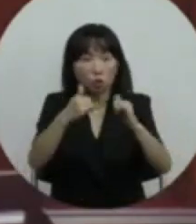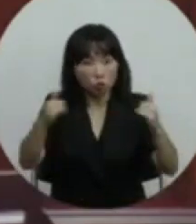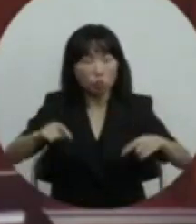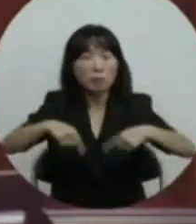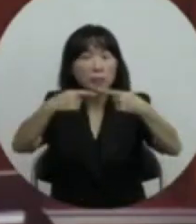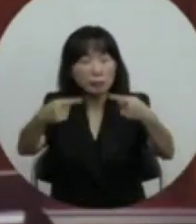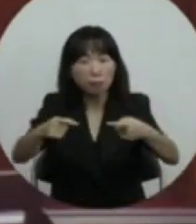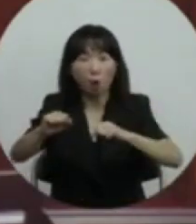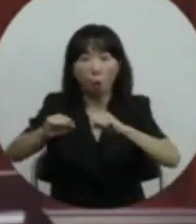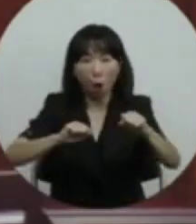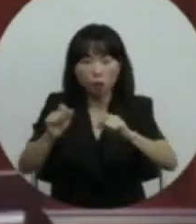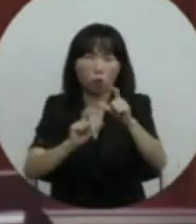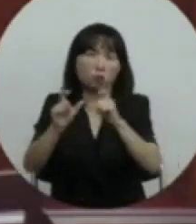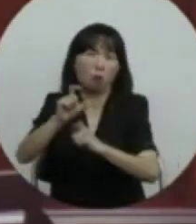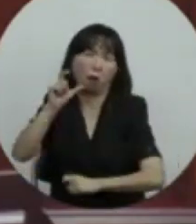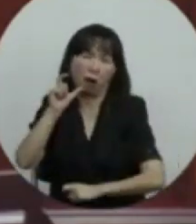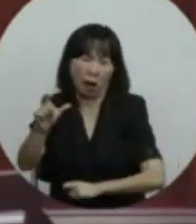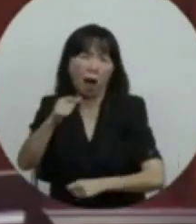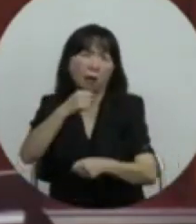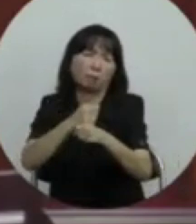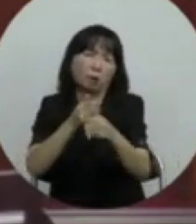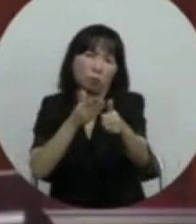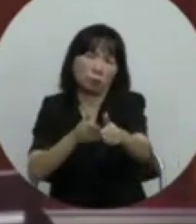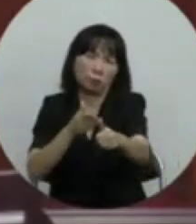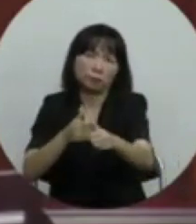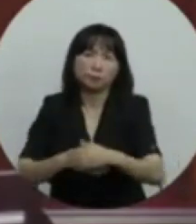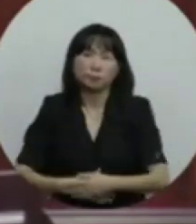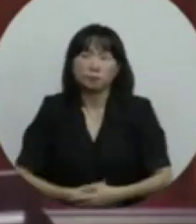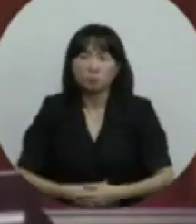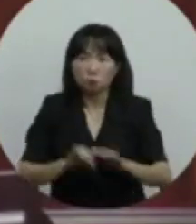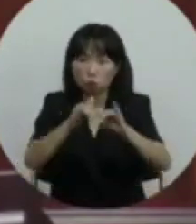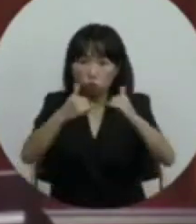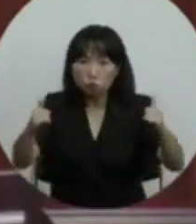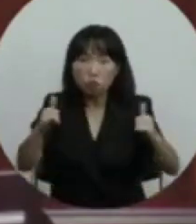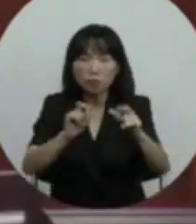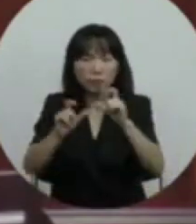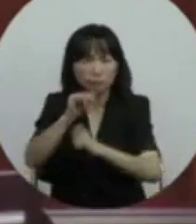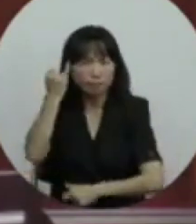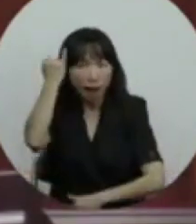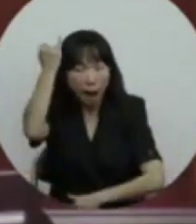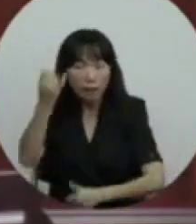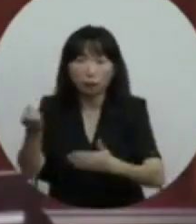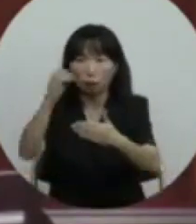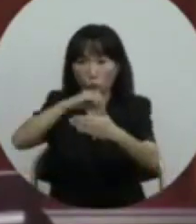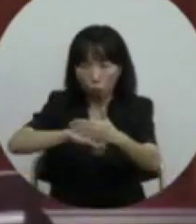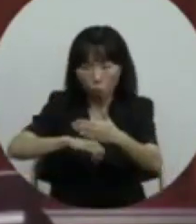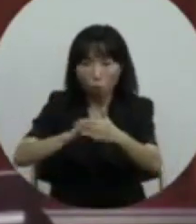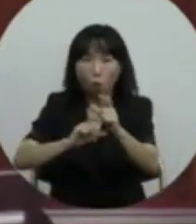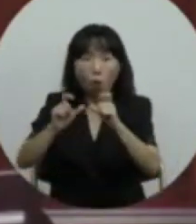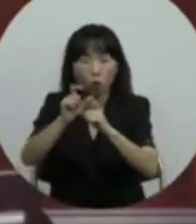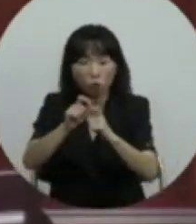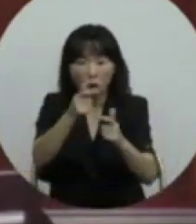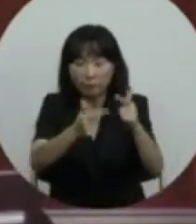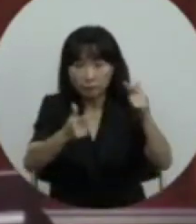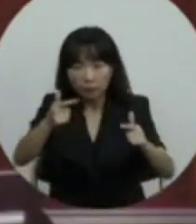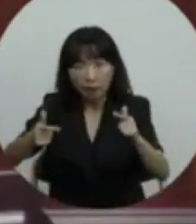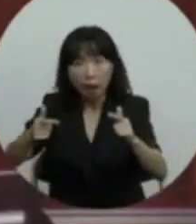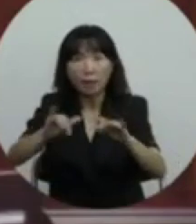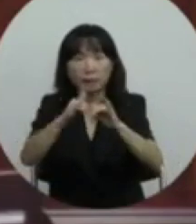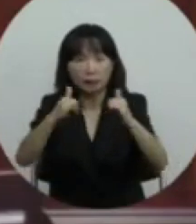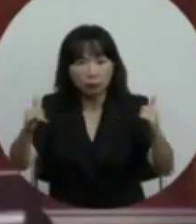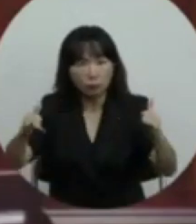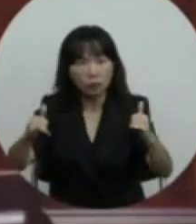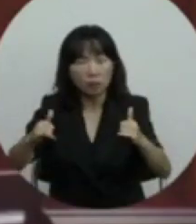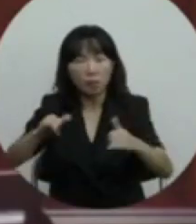주민참여예산제 참여 활동을 강화해 주시기 바랍니다. 주민들의 다양한 아이디어 반영과 다양한 계층의 참여를 위해